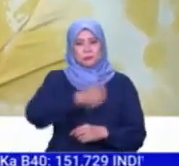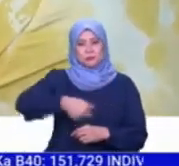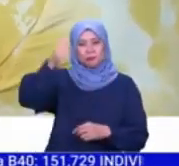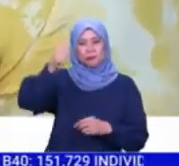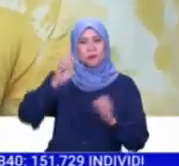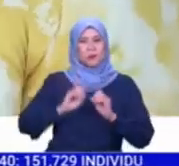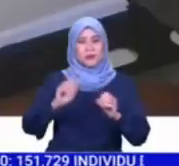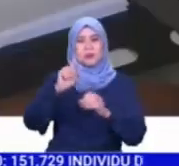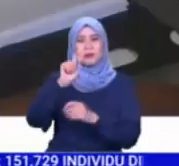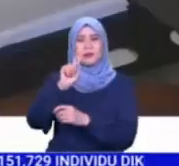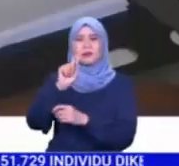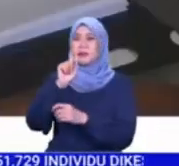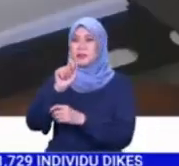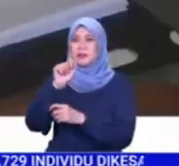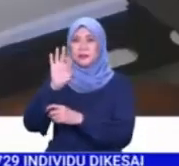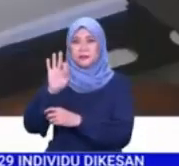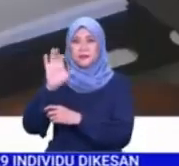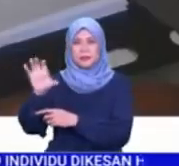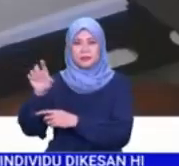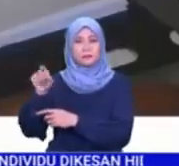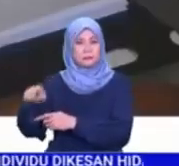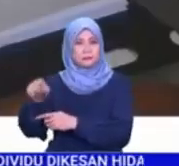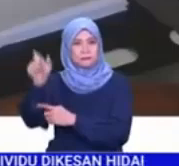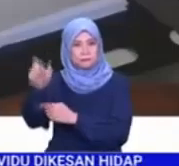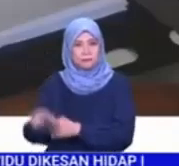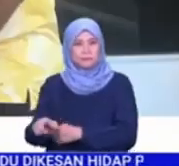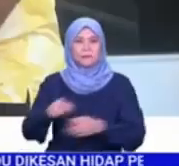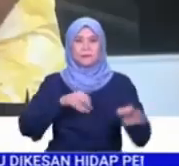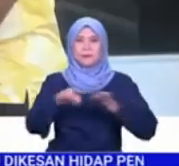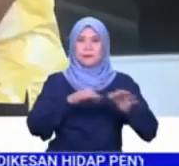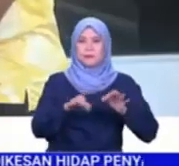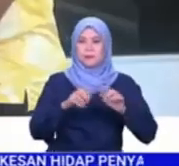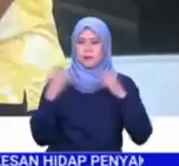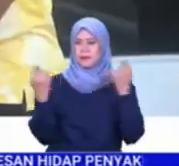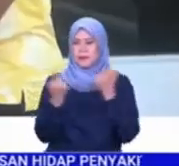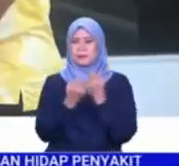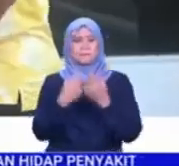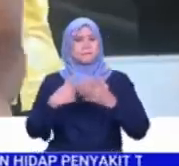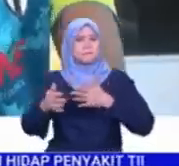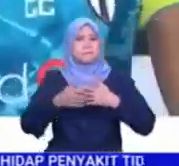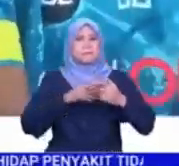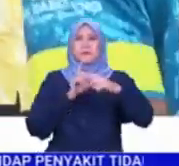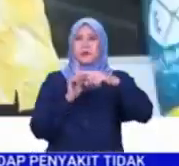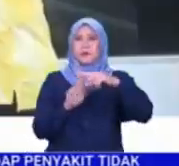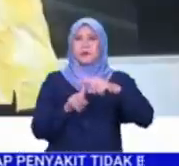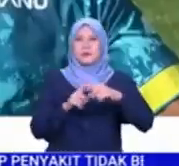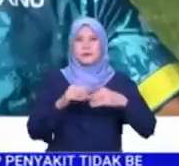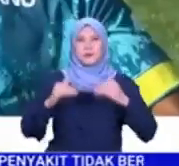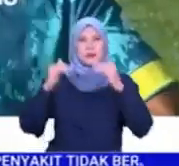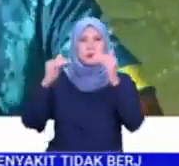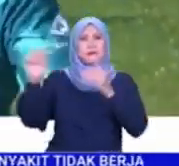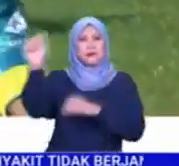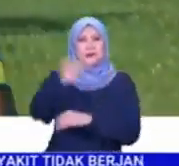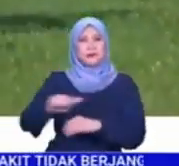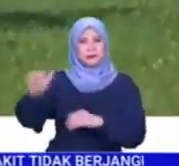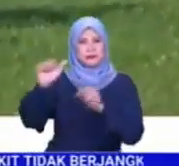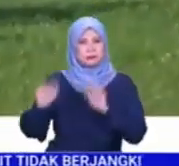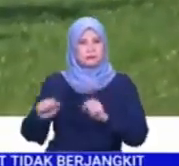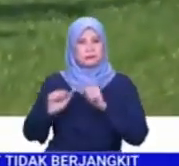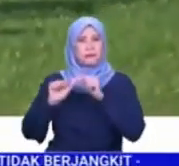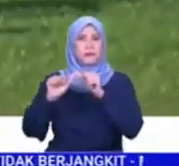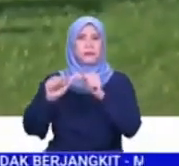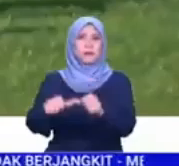Operasi TFC Muhammad Sabri Abbas menjelaskan pasukannya tetap optimis penganjuran bertaraf Asia tersebut tetap